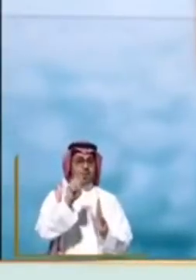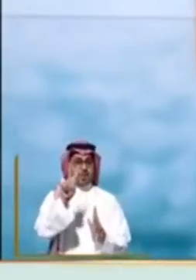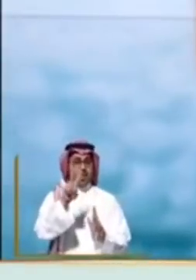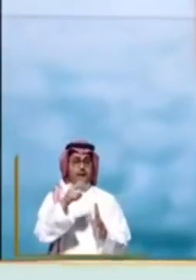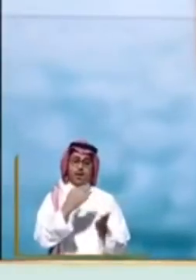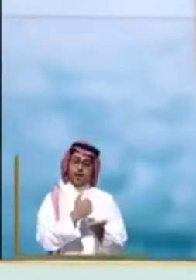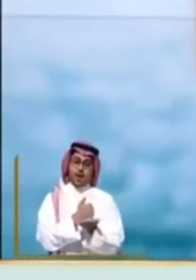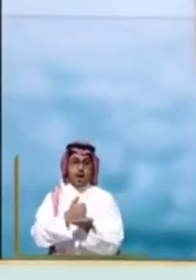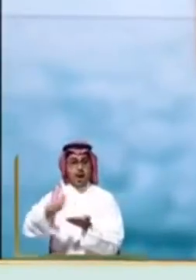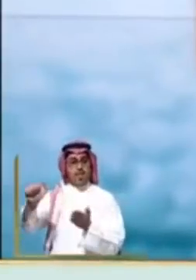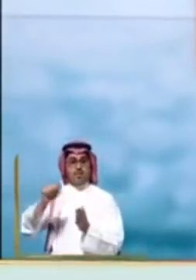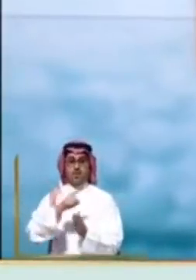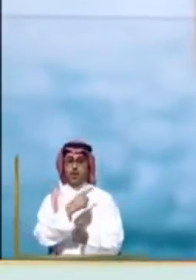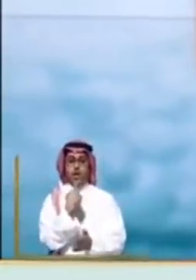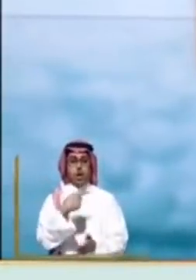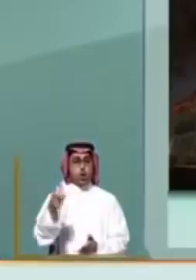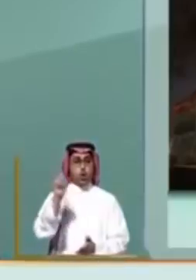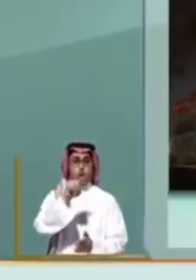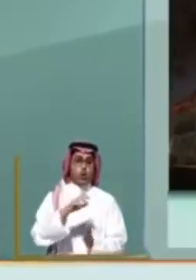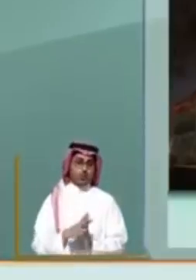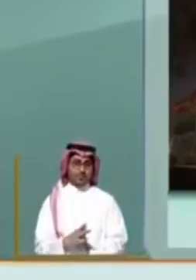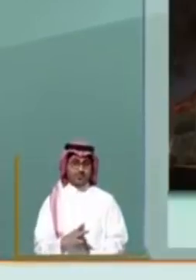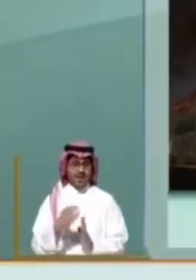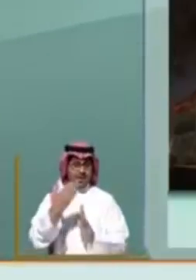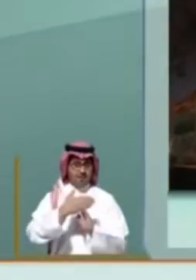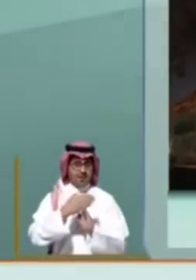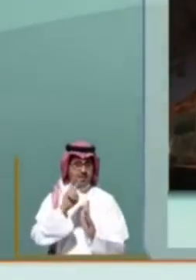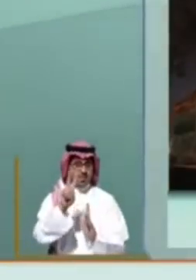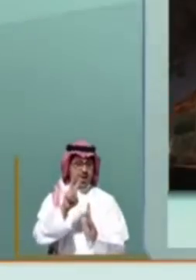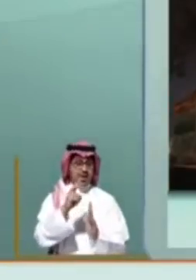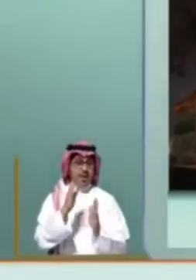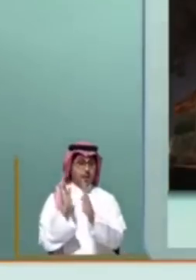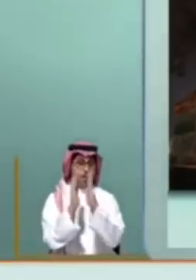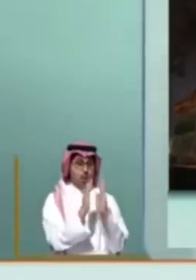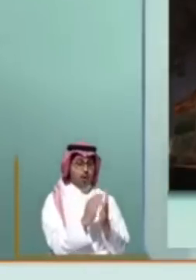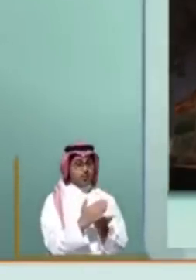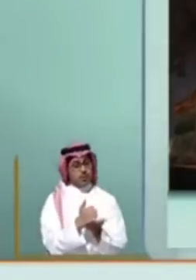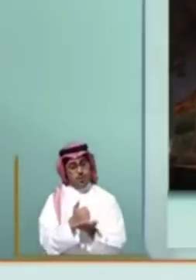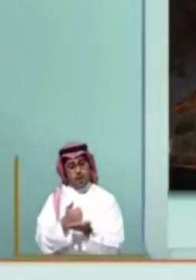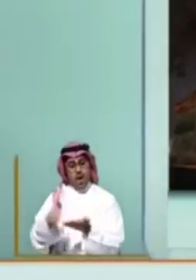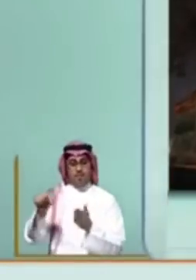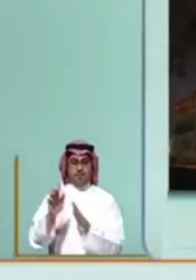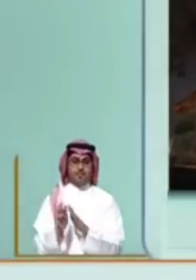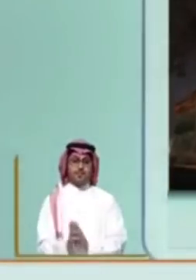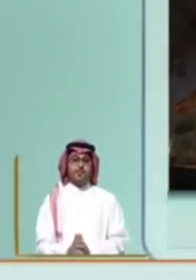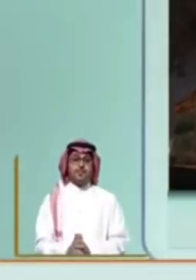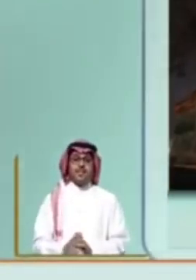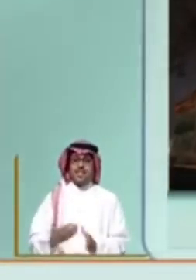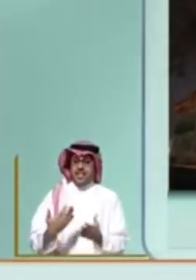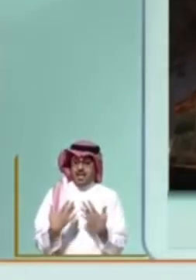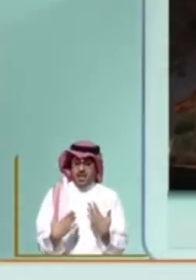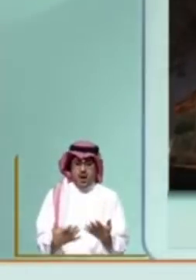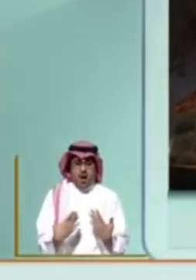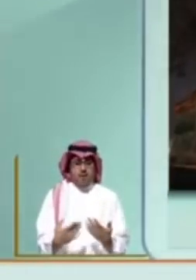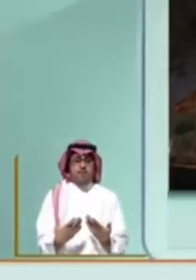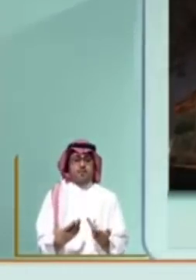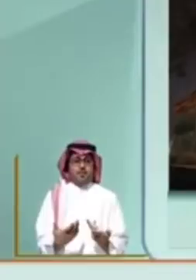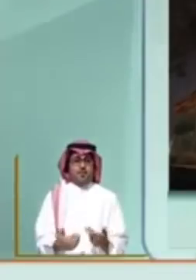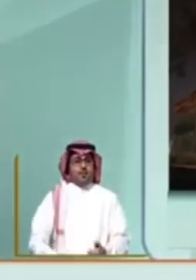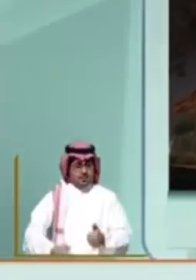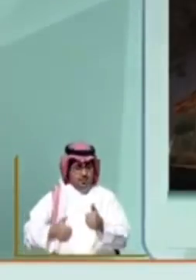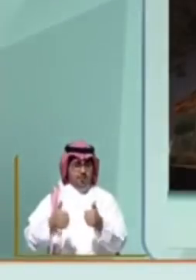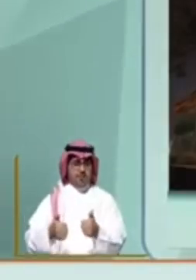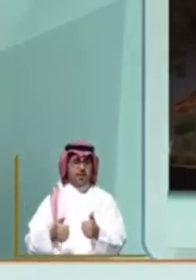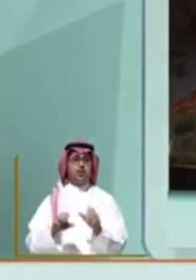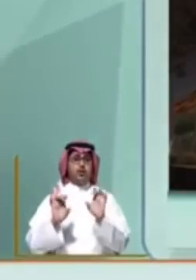جميعا. نعم، يعني تسهيلا لأبناء الطلاب وأيضا استشعارا كما تعلم يعني ما حدث في الفصل الثاني، وإن